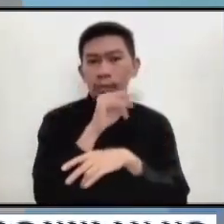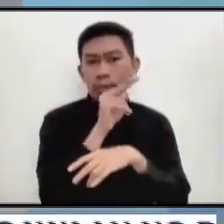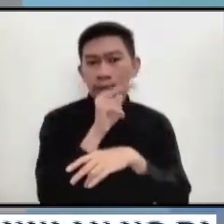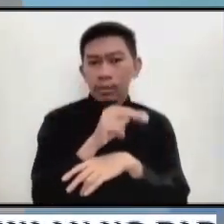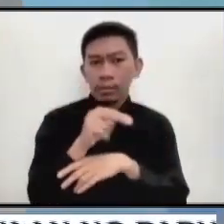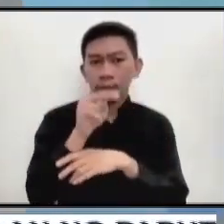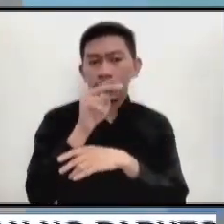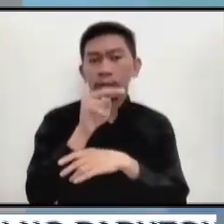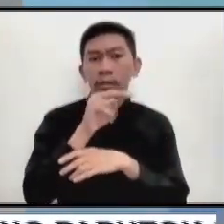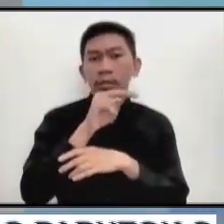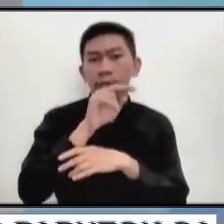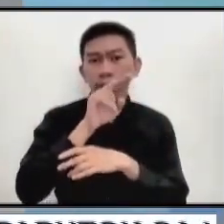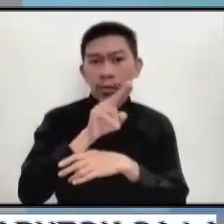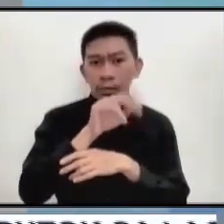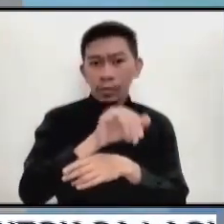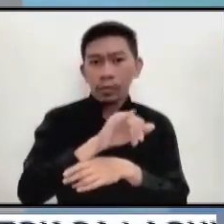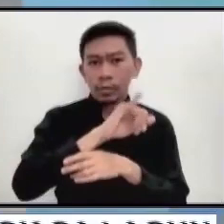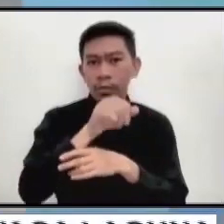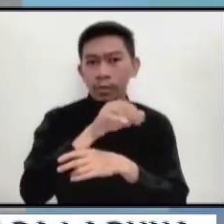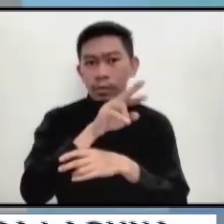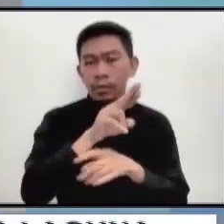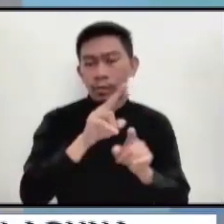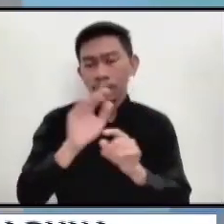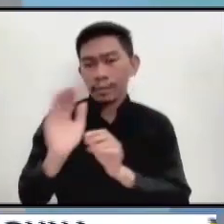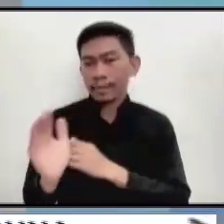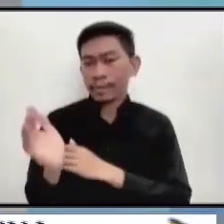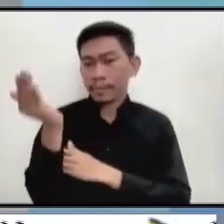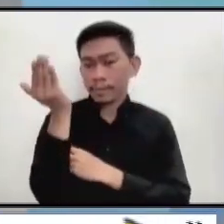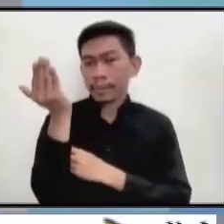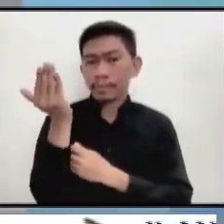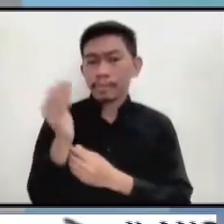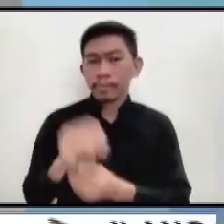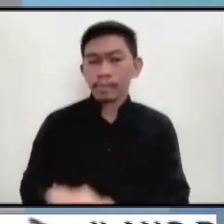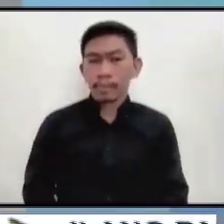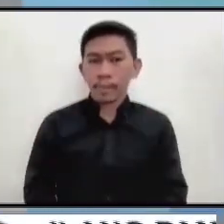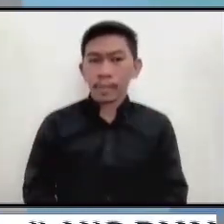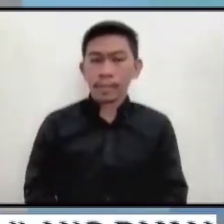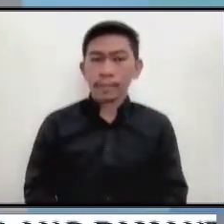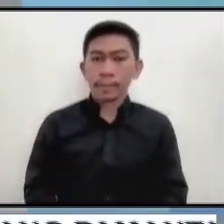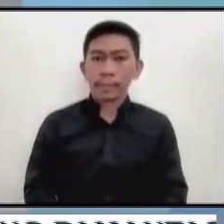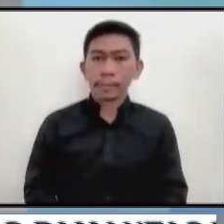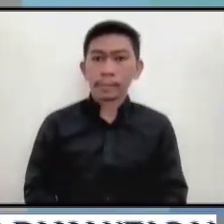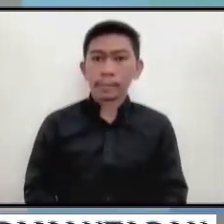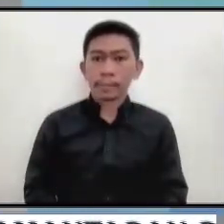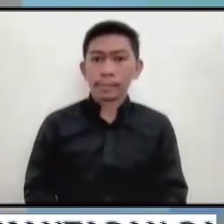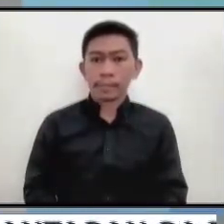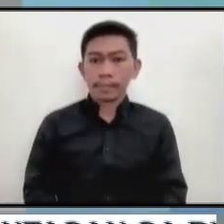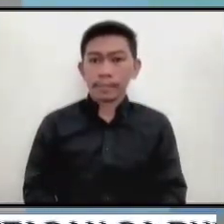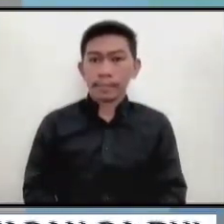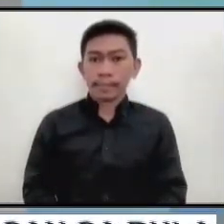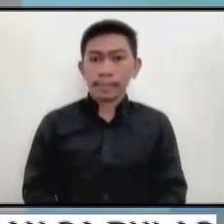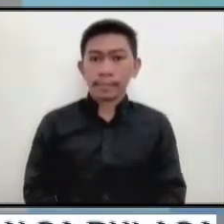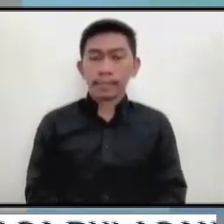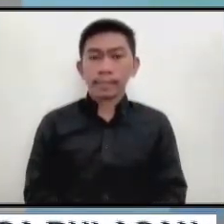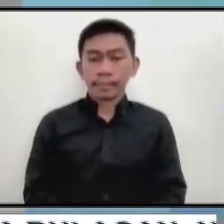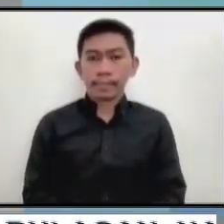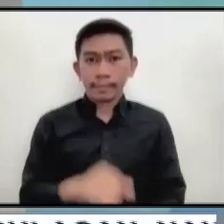Gov. Si Audrey Goriceta po ito kasama si Dayan Kerer ng Rise and Shine Pilipinas. Yes po, good morning